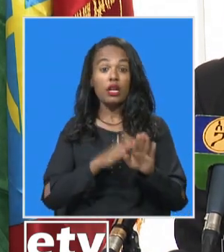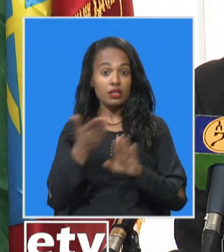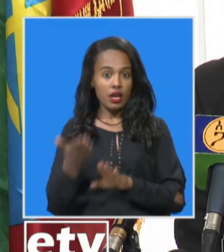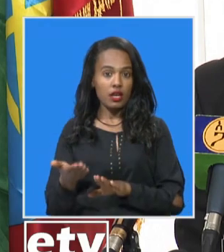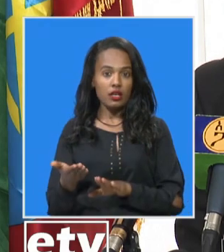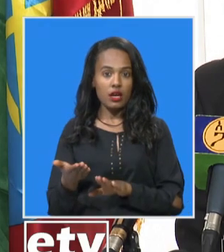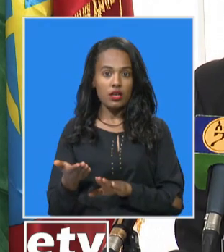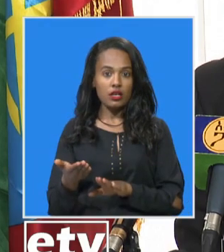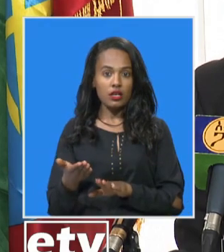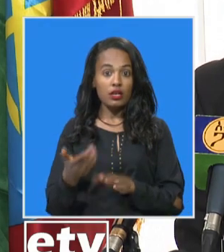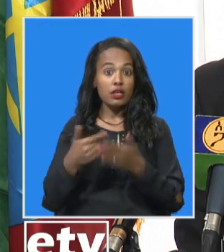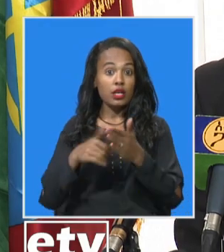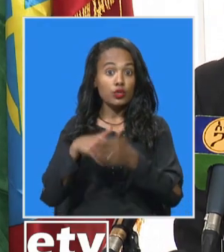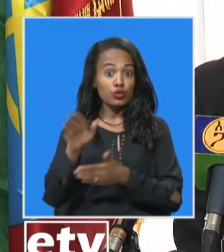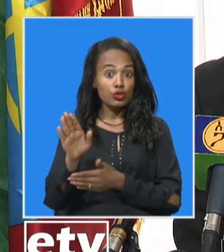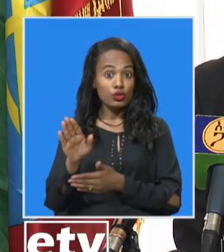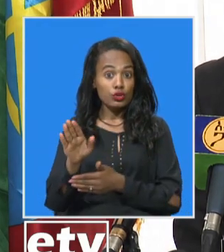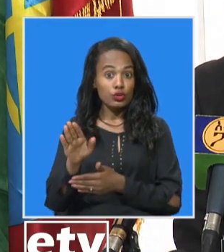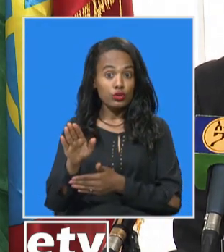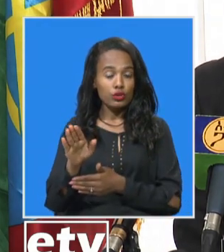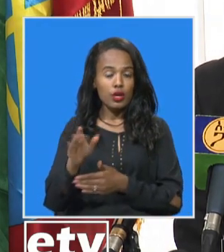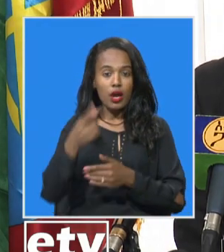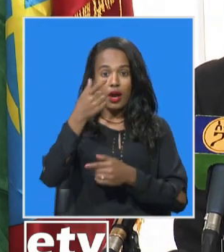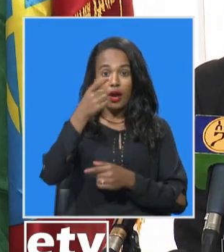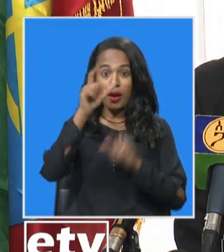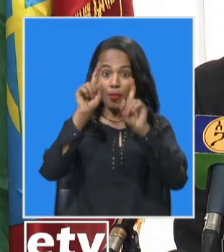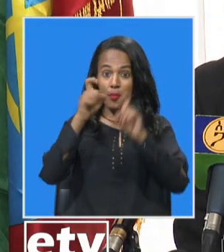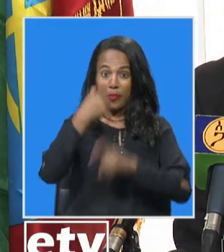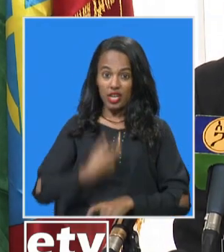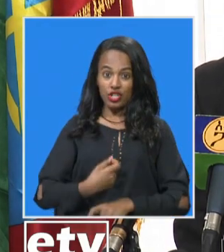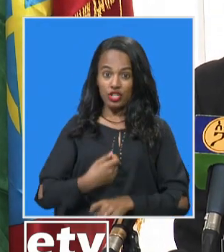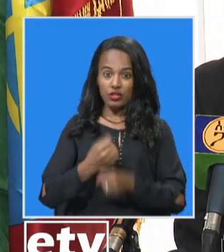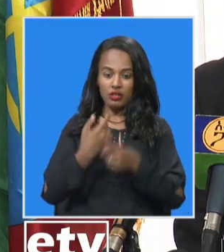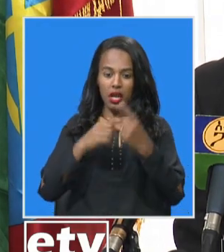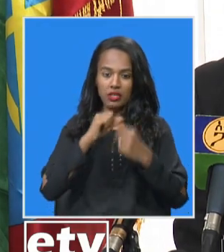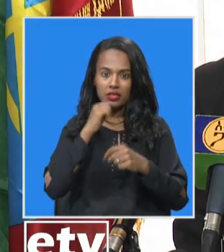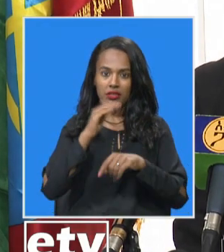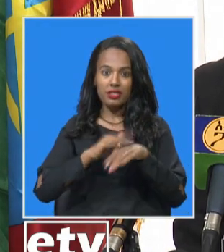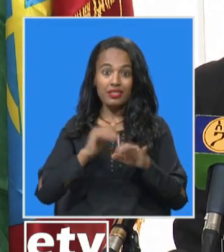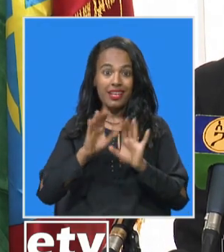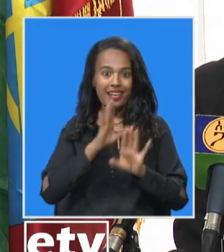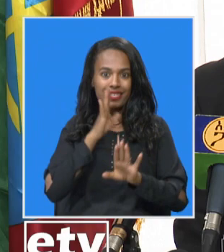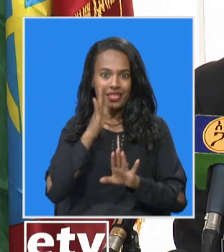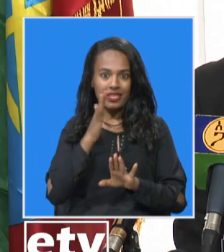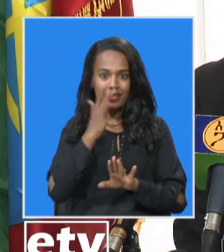ነው የሚሆነው። ከዚህ ውጪ ባጅ ሳይዝ ጥሪ ሳይደረግለት